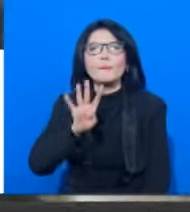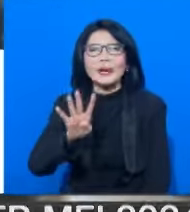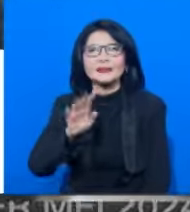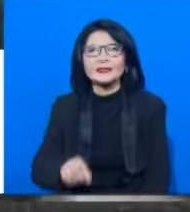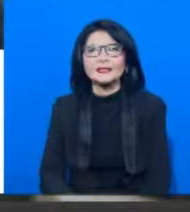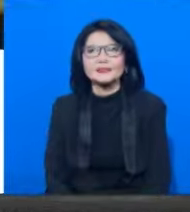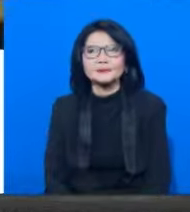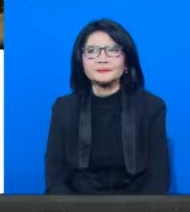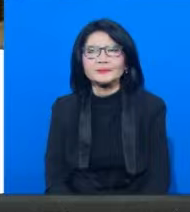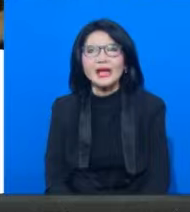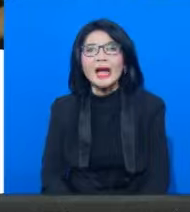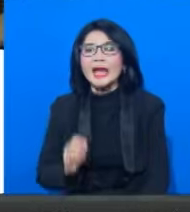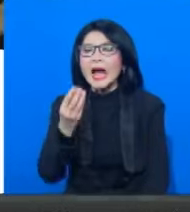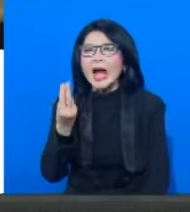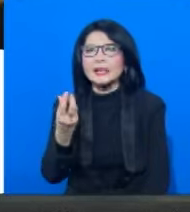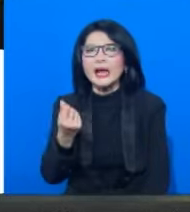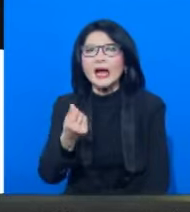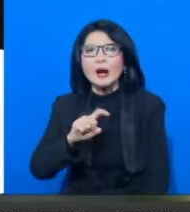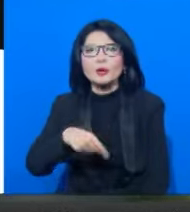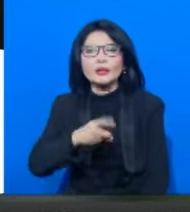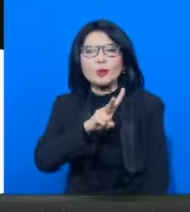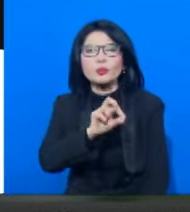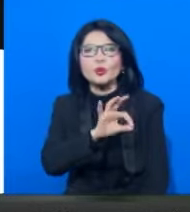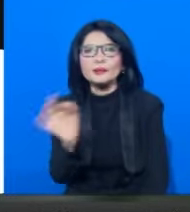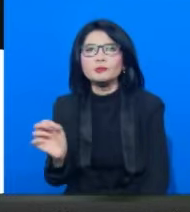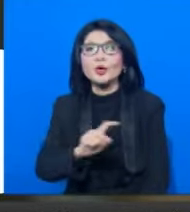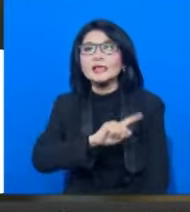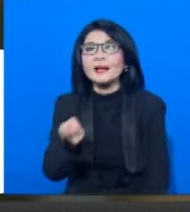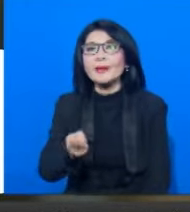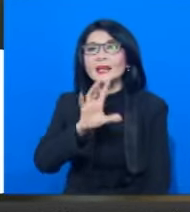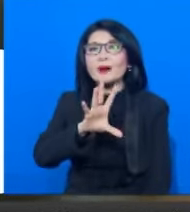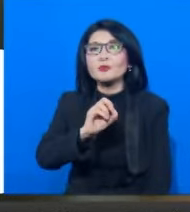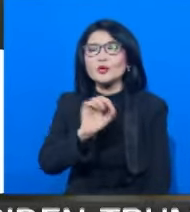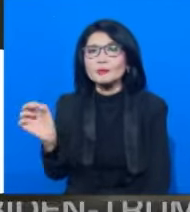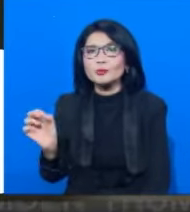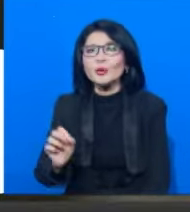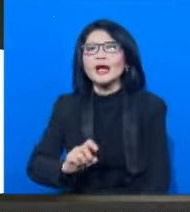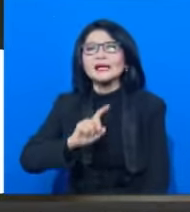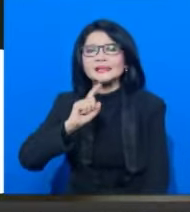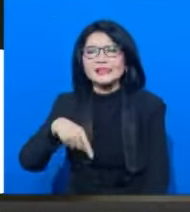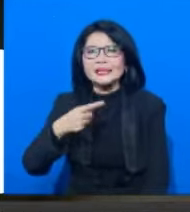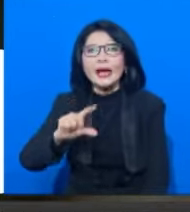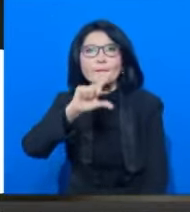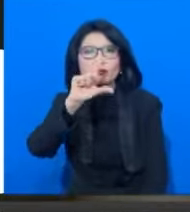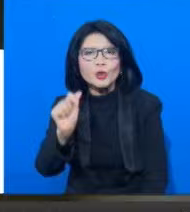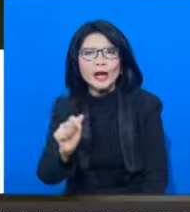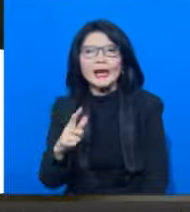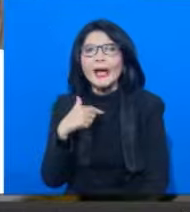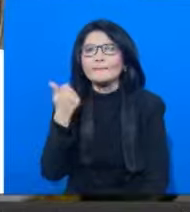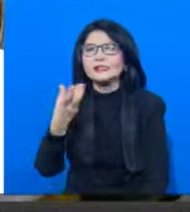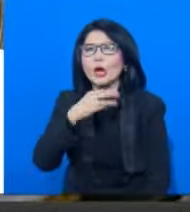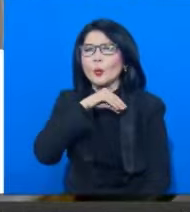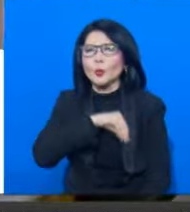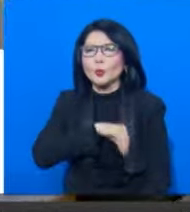Perhiasan karyanya ia bandrol mulai dari Rp20.000 hingga Rp50.000. Setiap bulannya ia mampu menghasilkan pundi-pundi